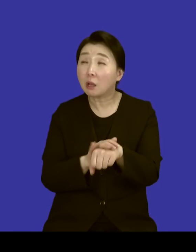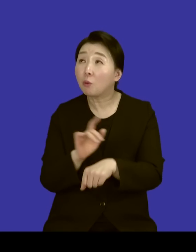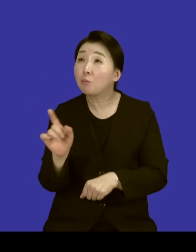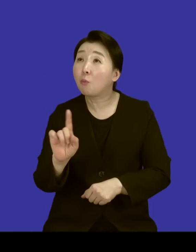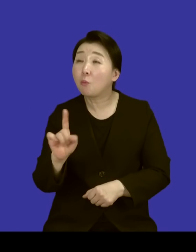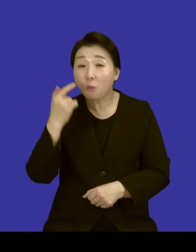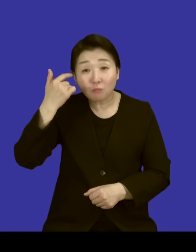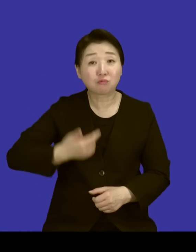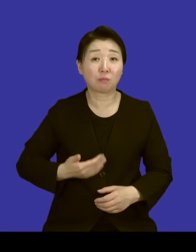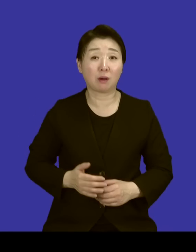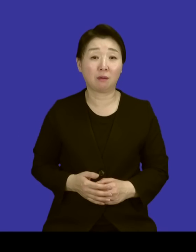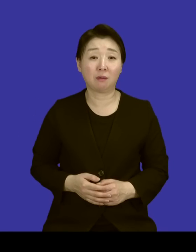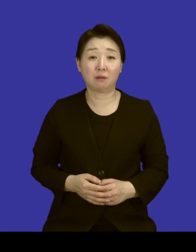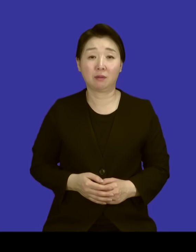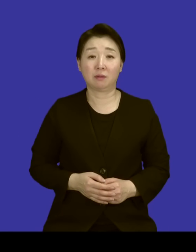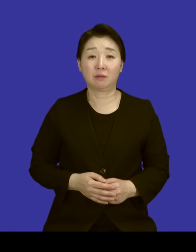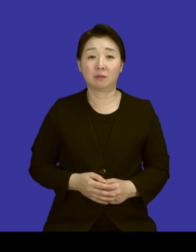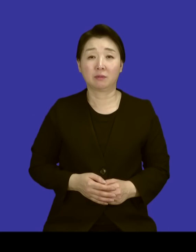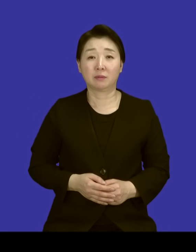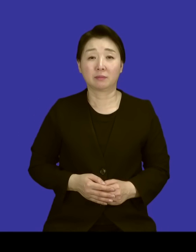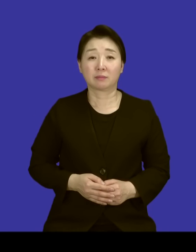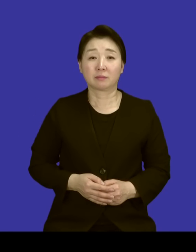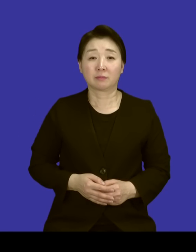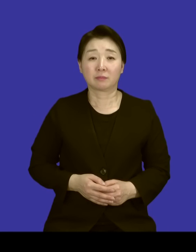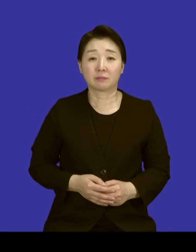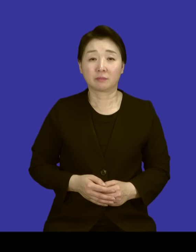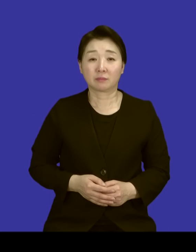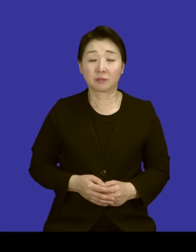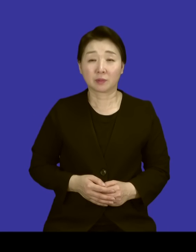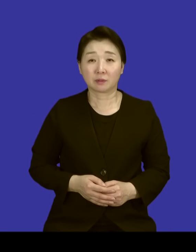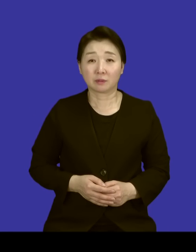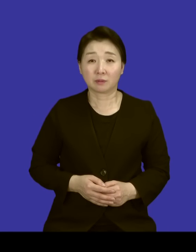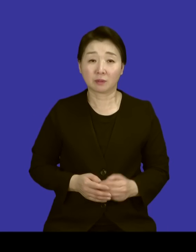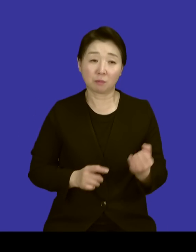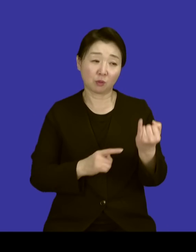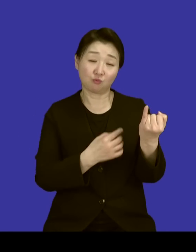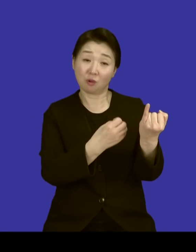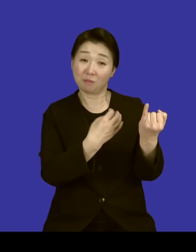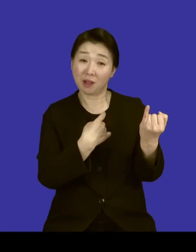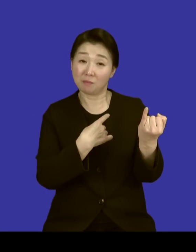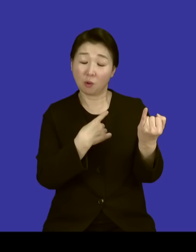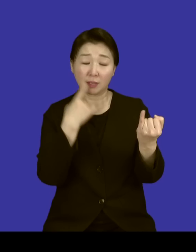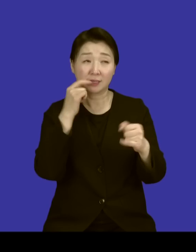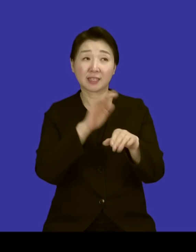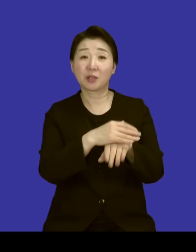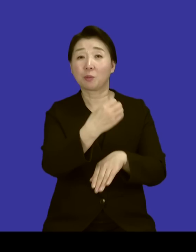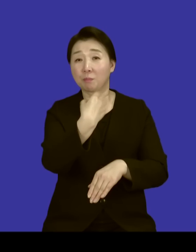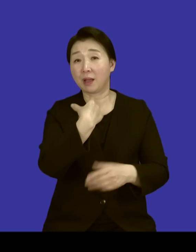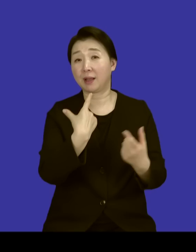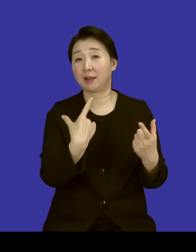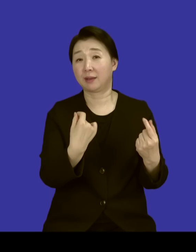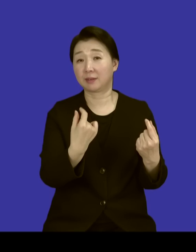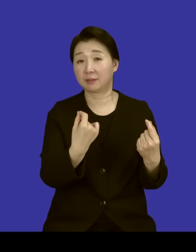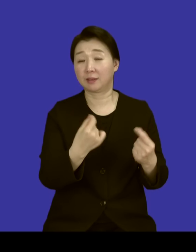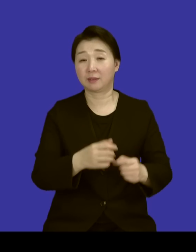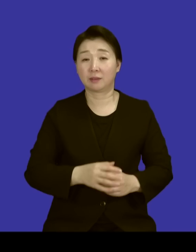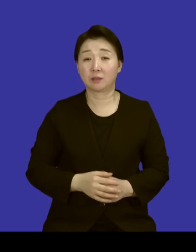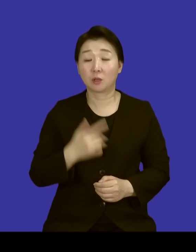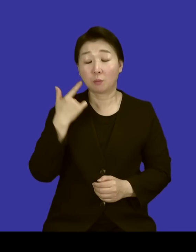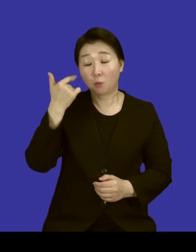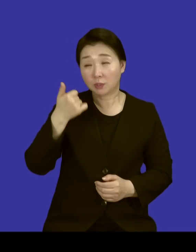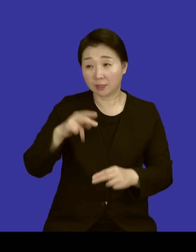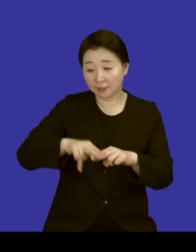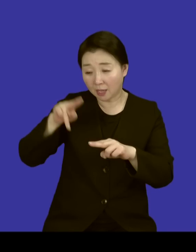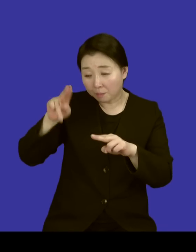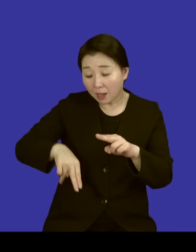그렇죠, 막 그렇죠. 물으시더라고요. 그렇겠죠. 물으시고 근데 그중에 한 장로님이 참 지금 생각하면 지혜로운 말씀을 하셨는 게 목사님이